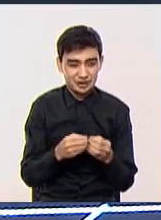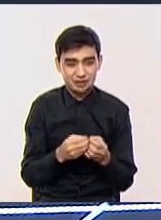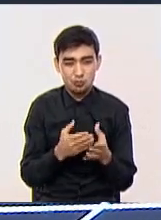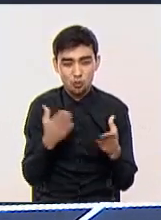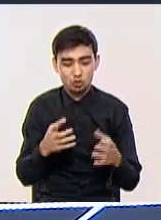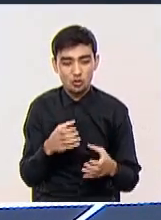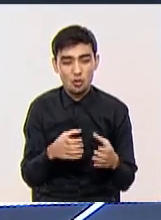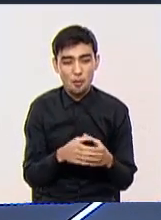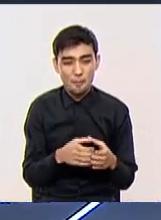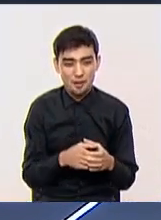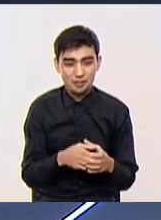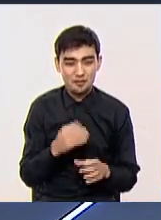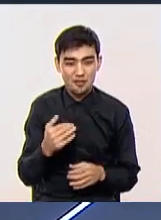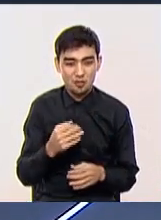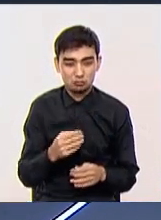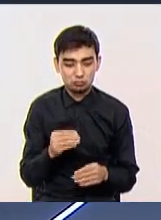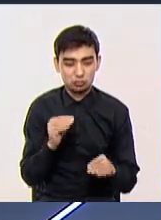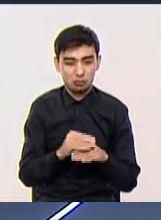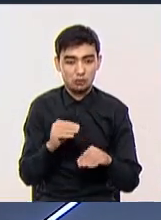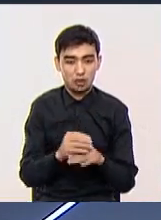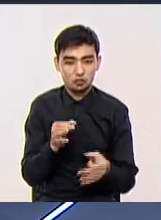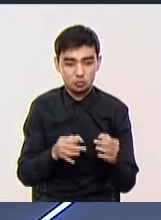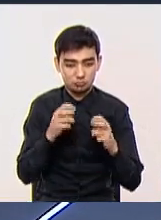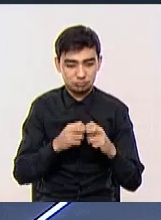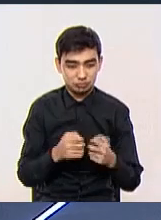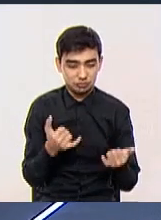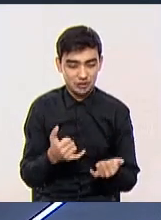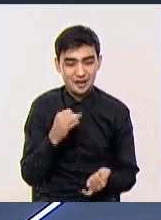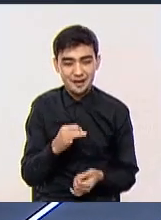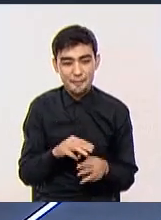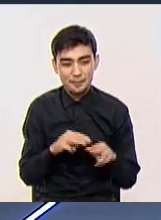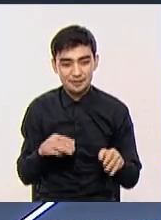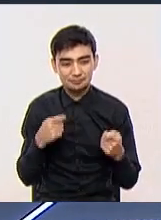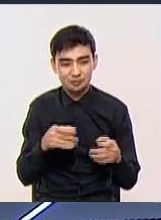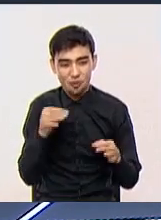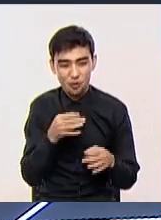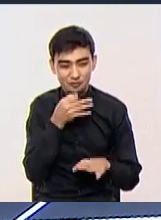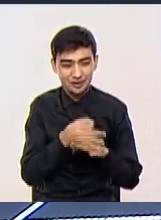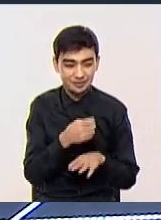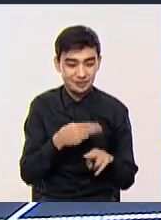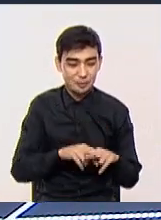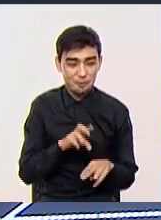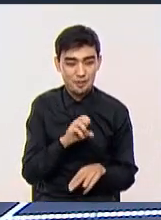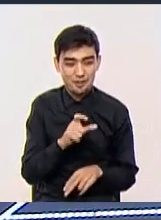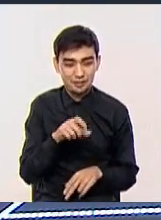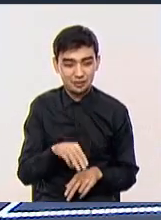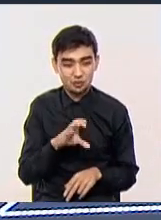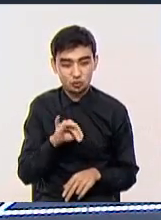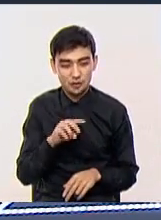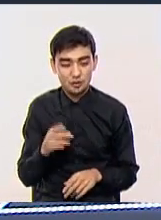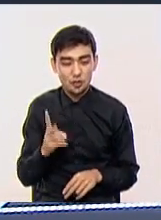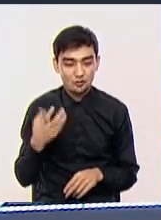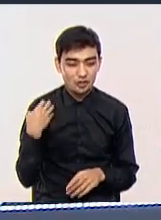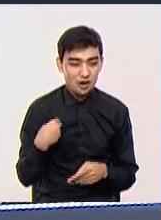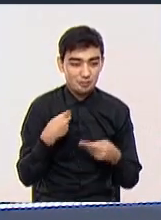ісін сот қарап жатқанын айтты. Ал сауда және интеграция министрі Бақыт Сұлтанов, егер әрбір жұмыс беруші еңбек